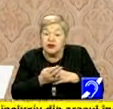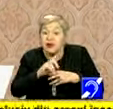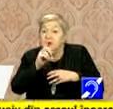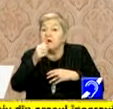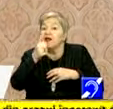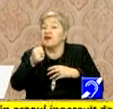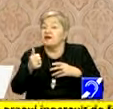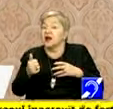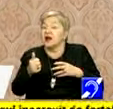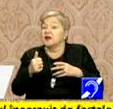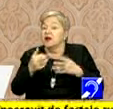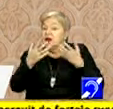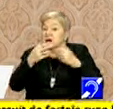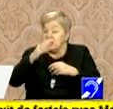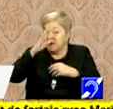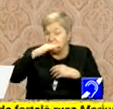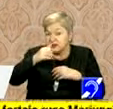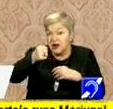Cu câteva zile în urmă,